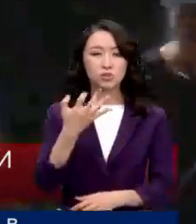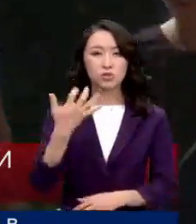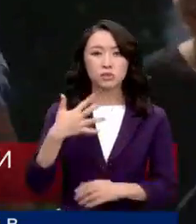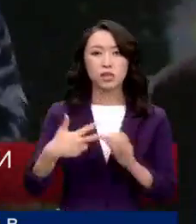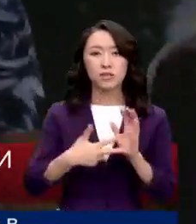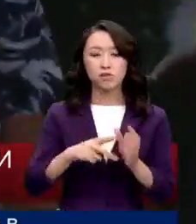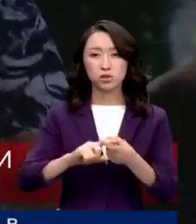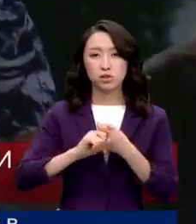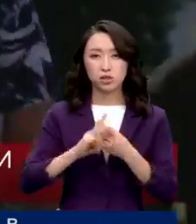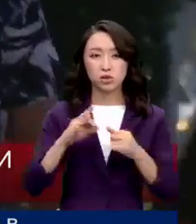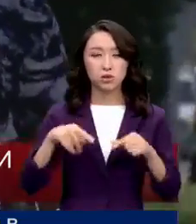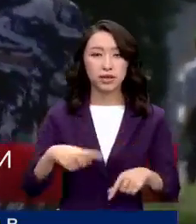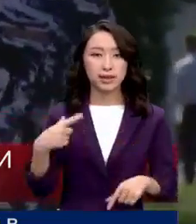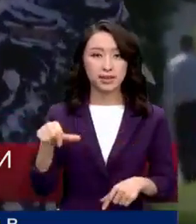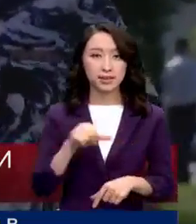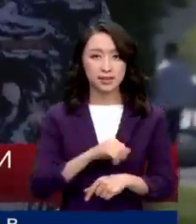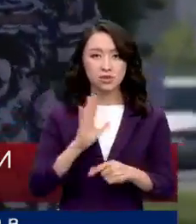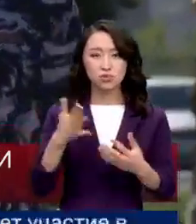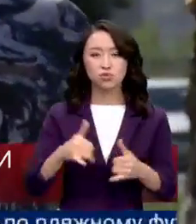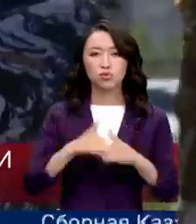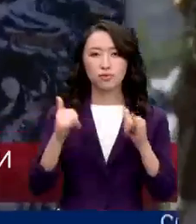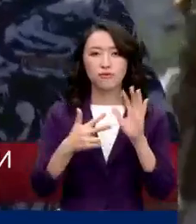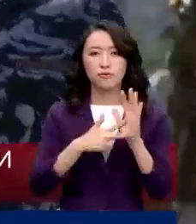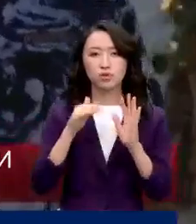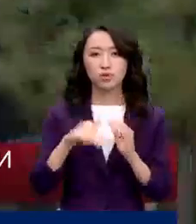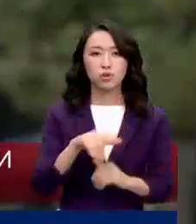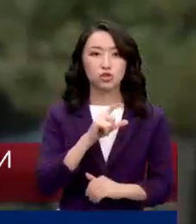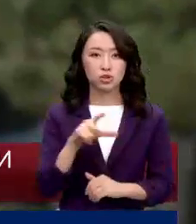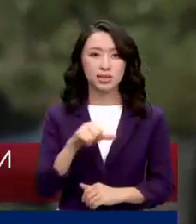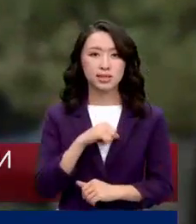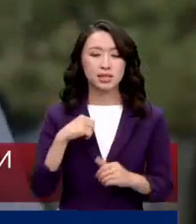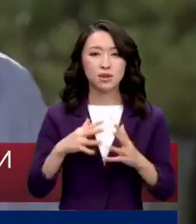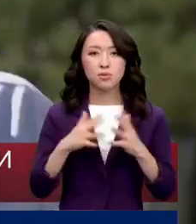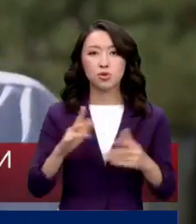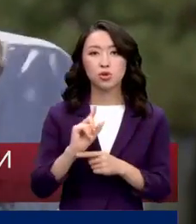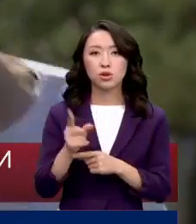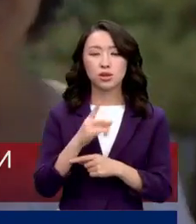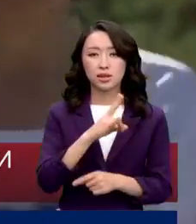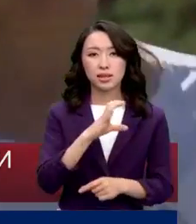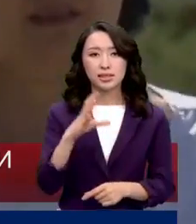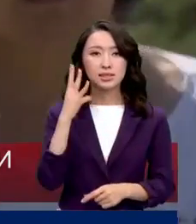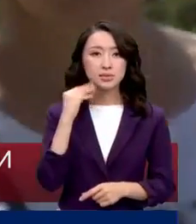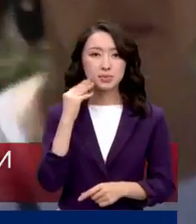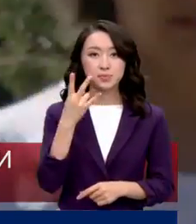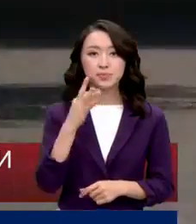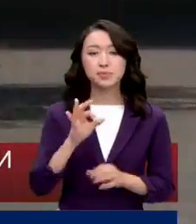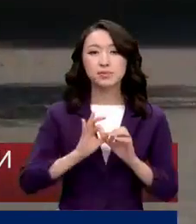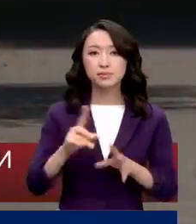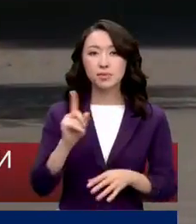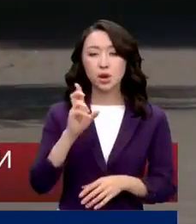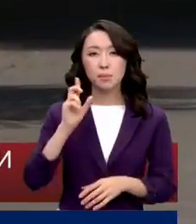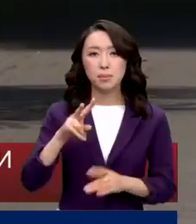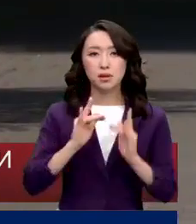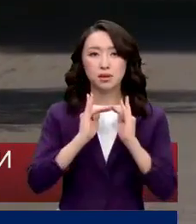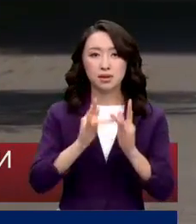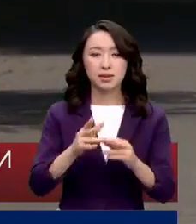2558 зараженных, то уже на этой неделе эта цифра превысила 8000 человек. Самое большое количество в Нур-Султане и Алматы. Однако из-за того, что на больничные